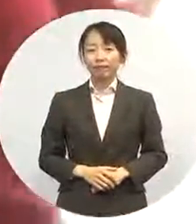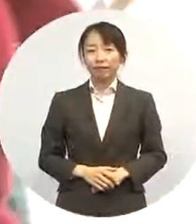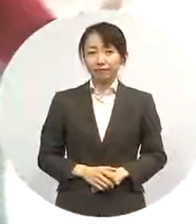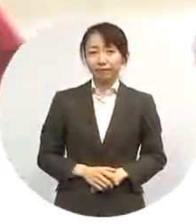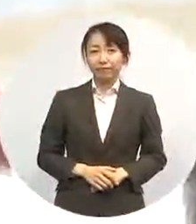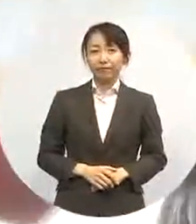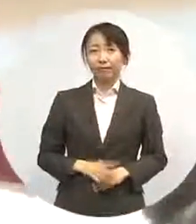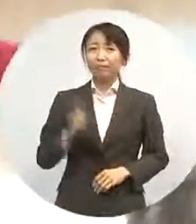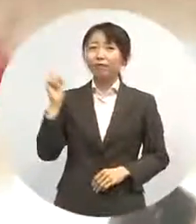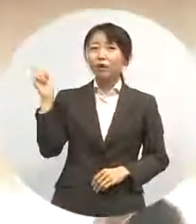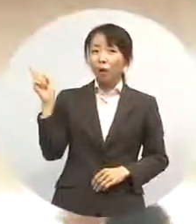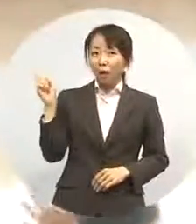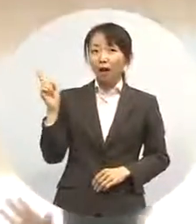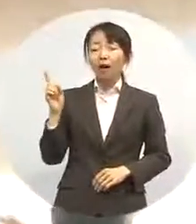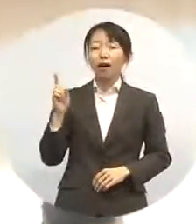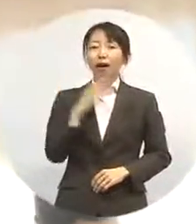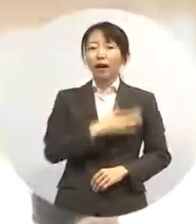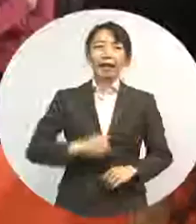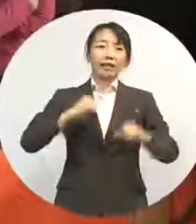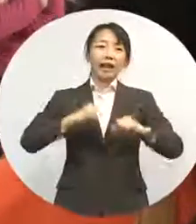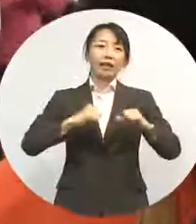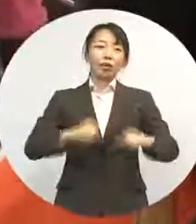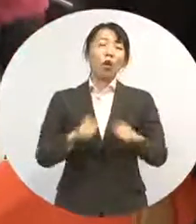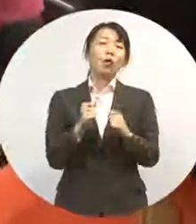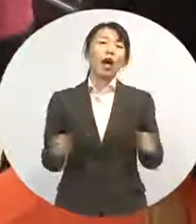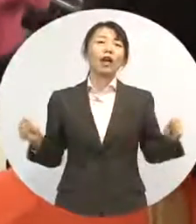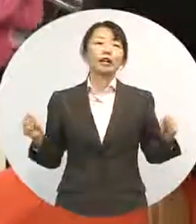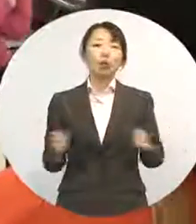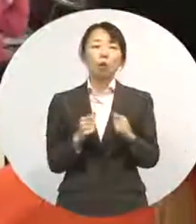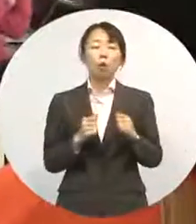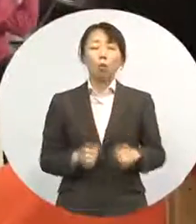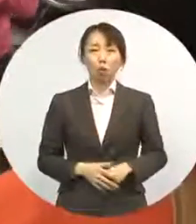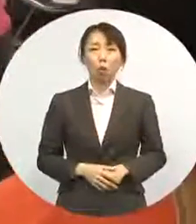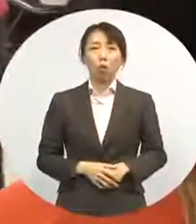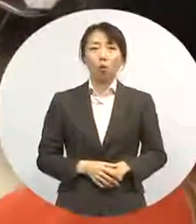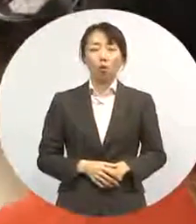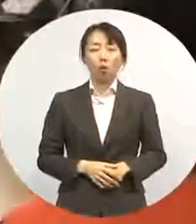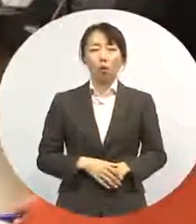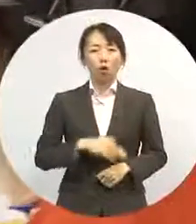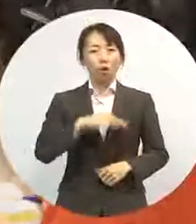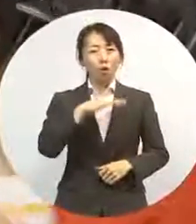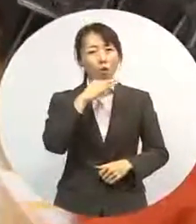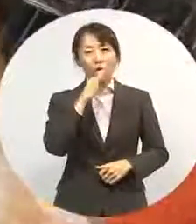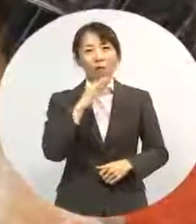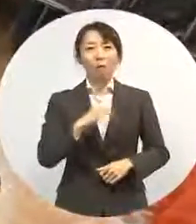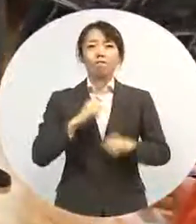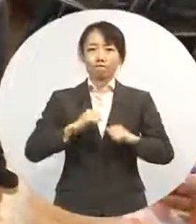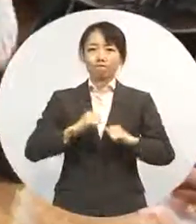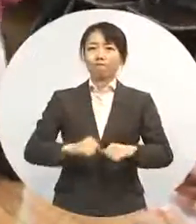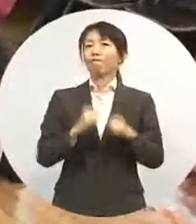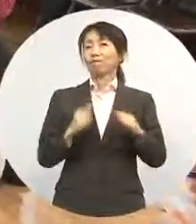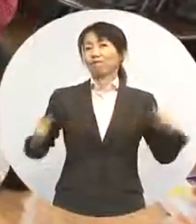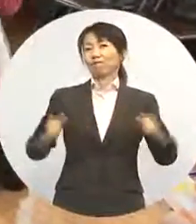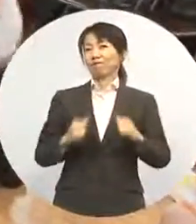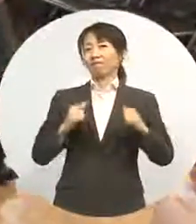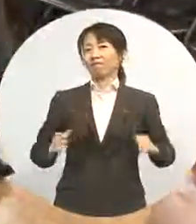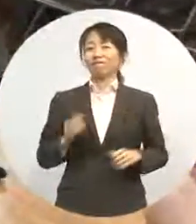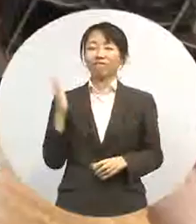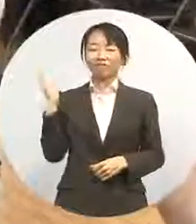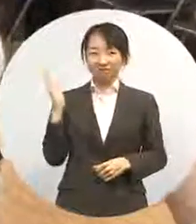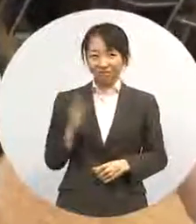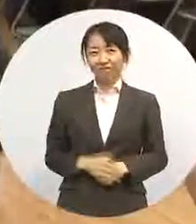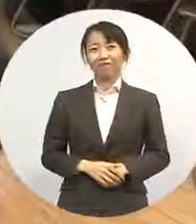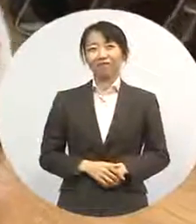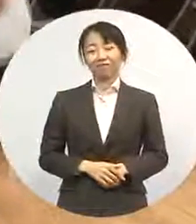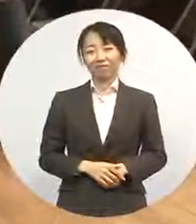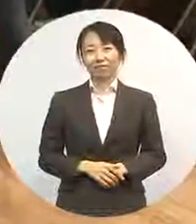皆さんが行っているのは健康体操。年齢を感じさせない動きで元気いっぱい体操にチャレン